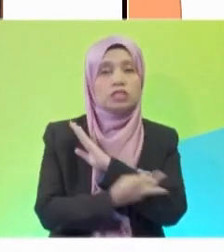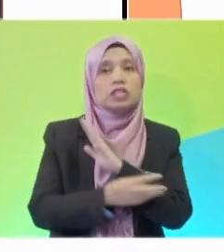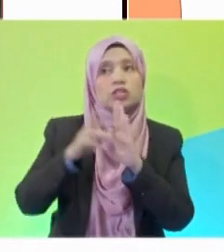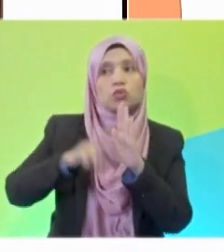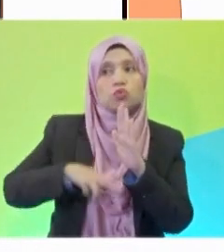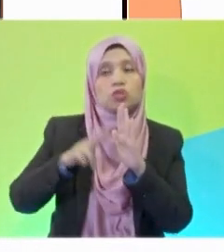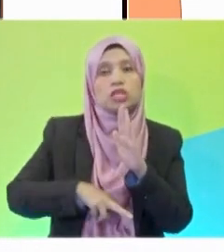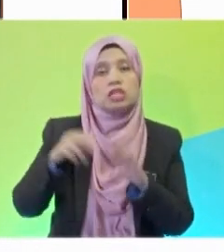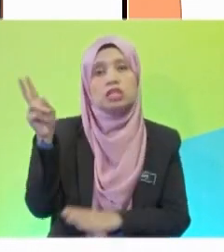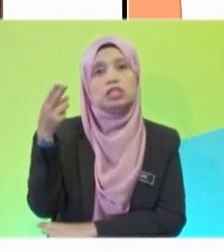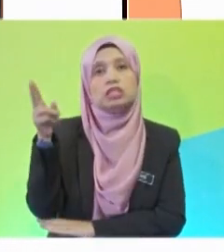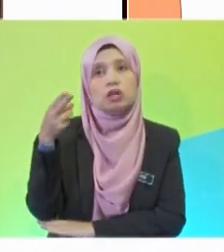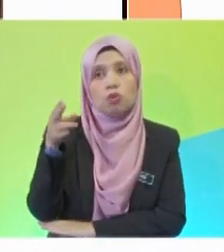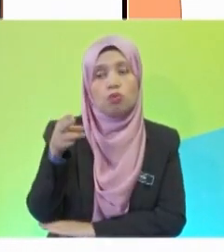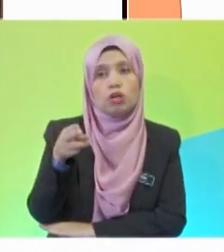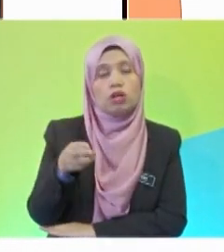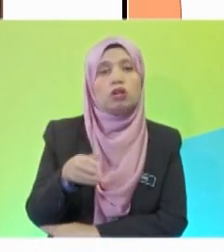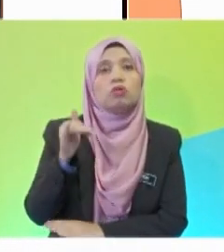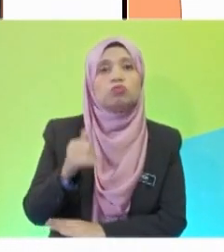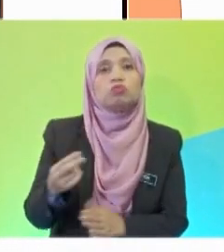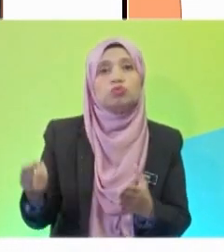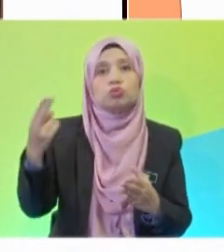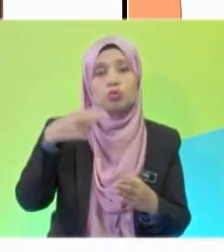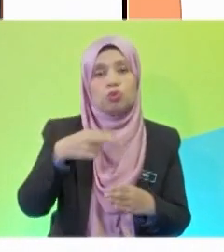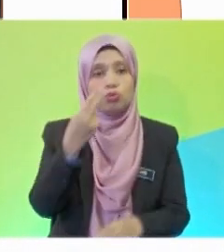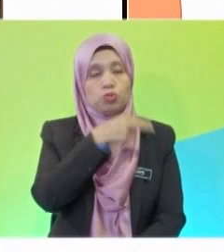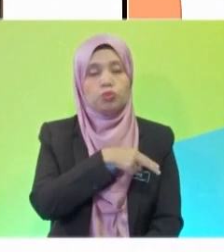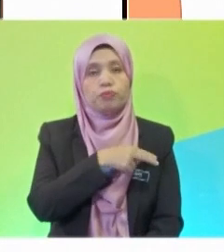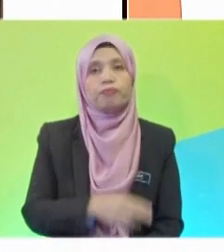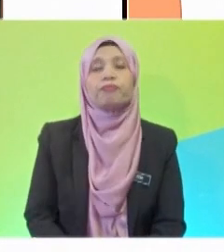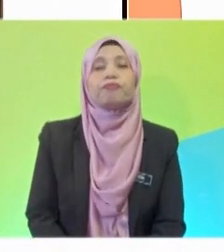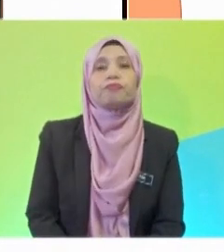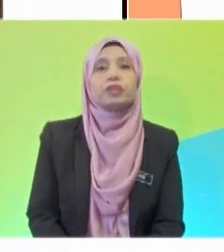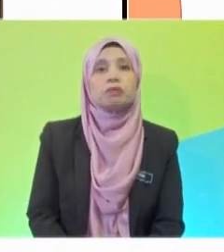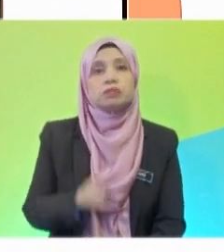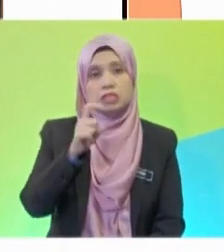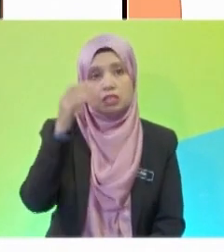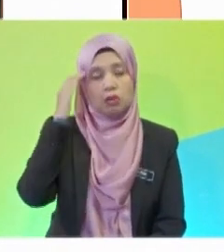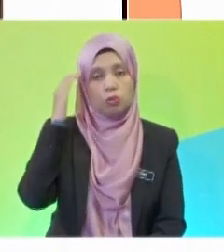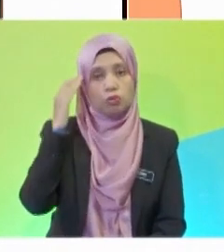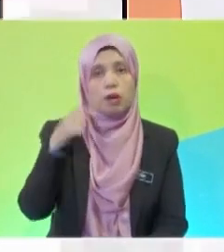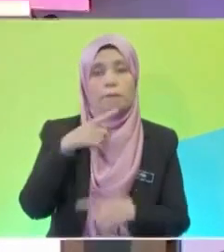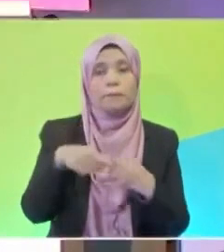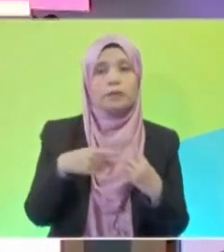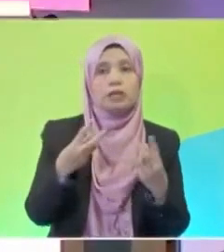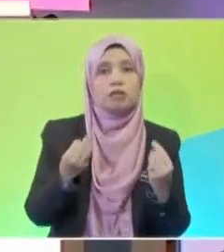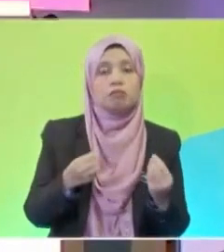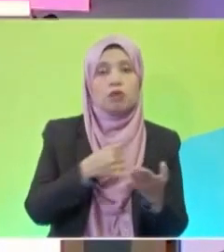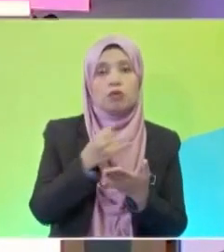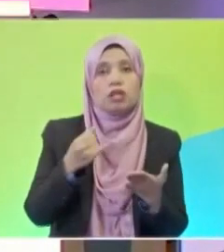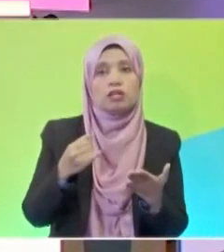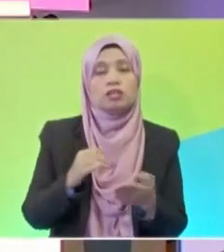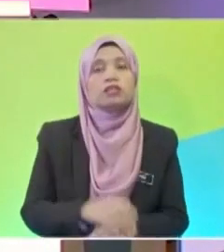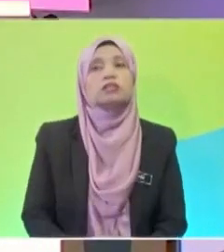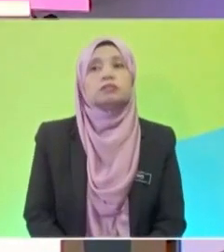Kawasan hijau ini adalah kawasan keuntungan. Ya, awak kena tahulah bila lakarkan graf titik pulang